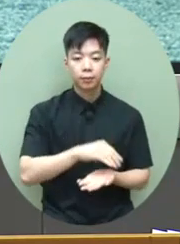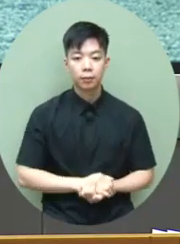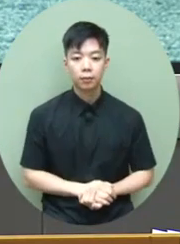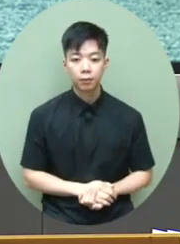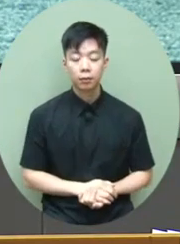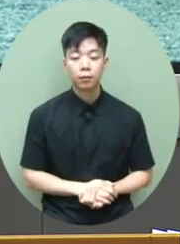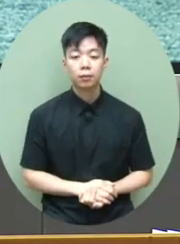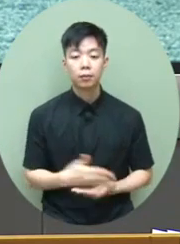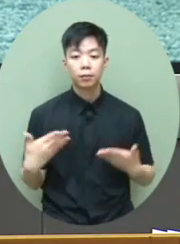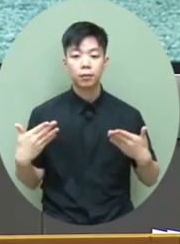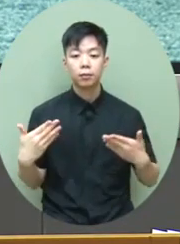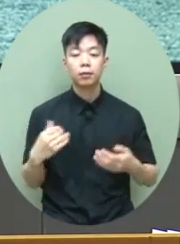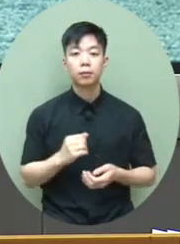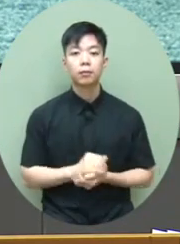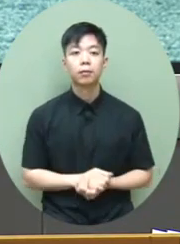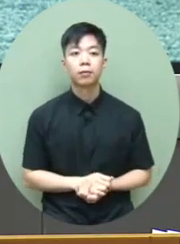都有6個